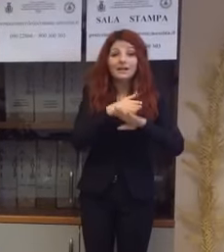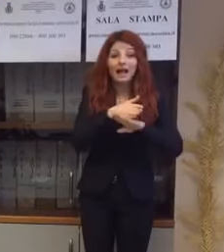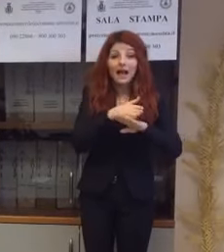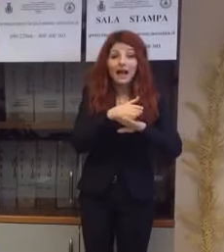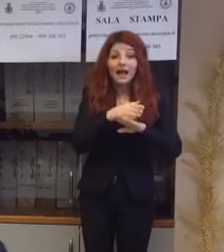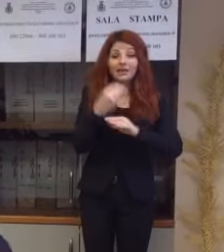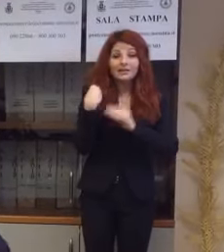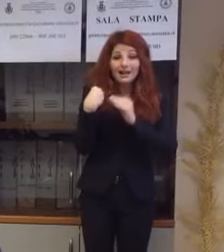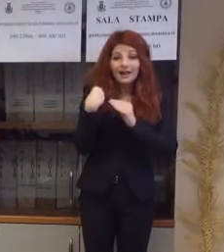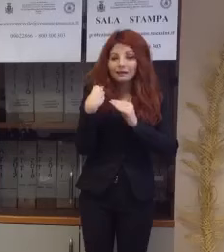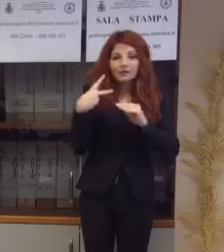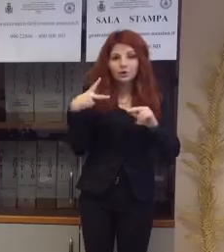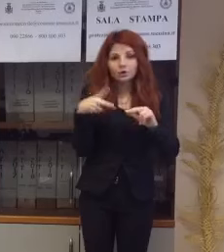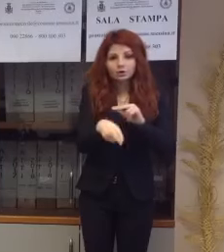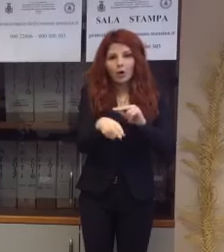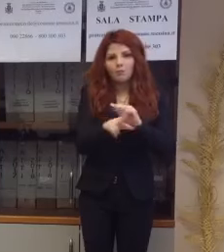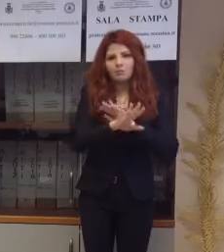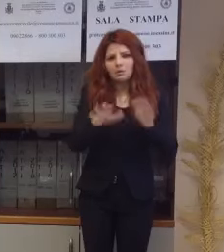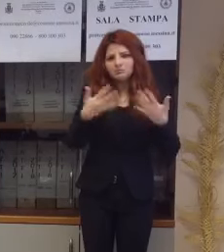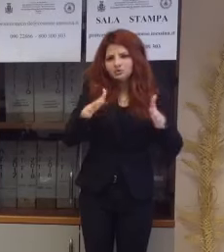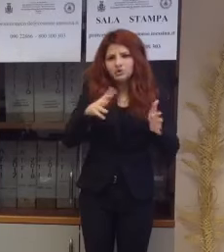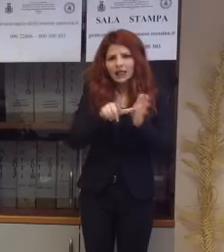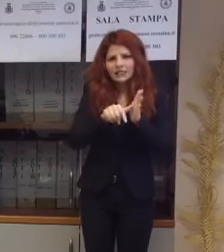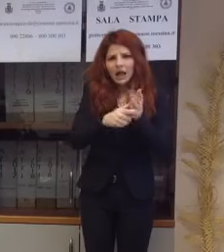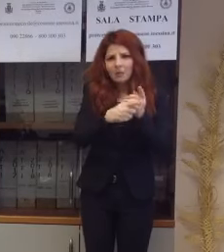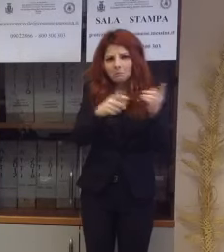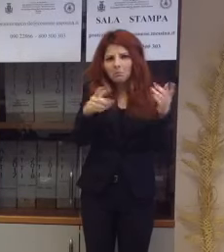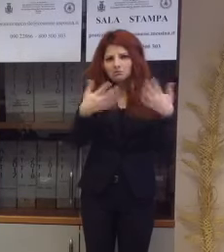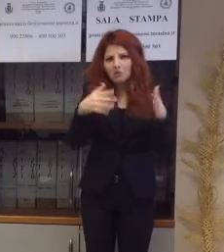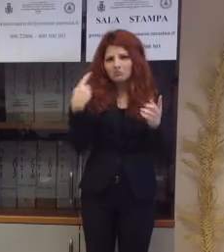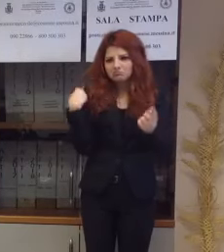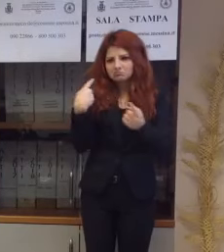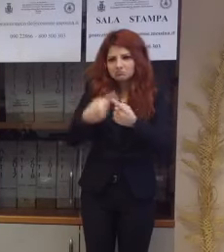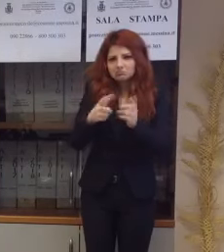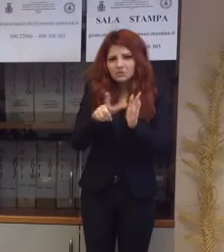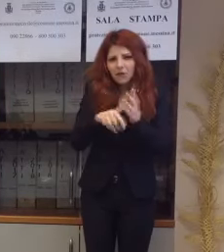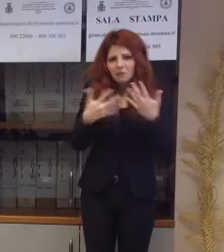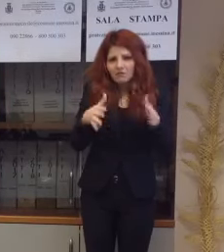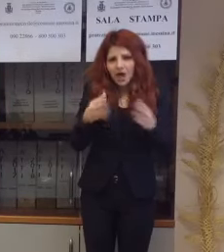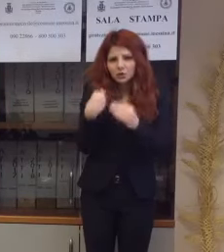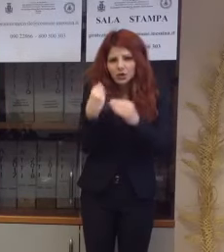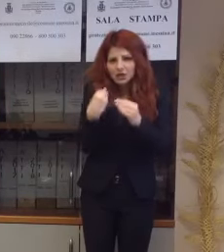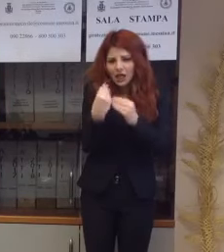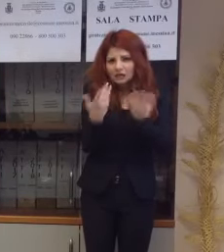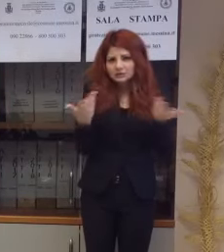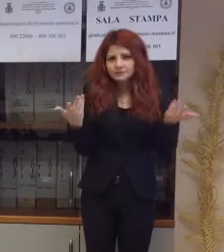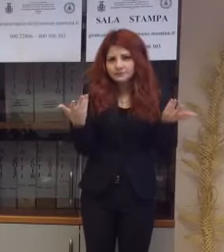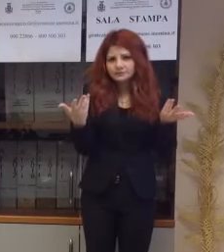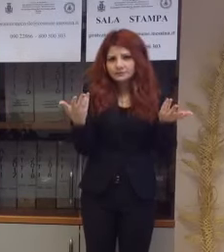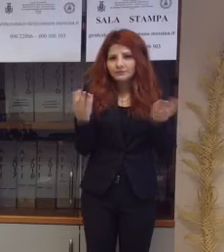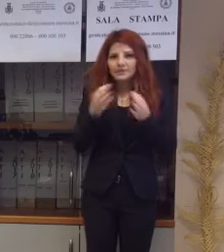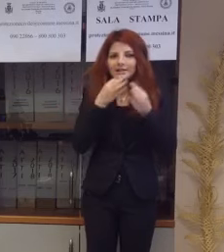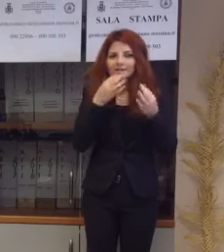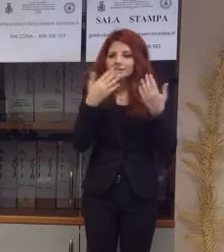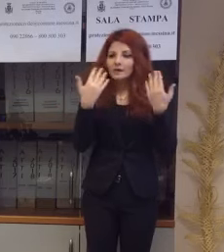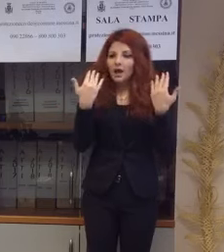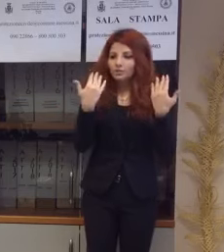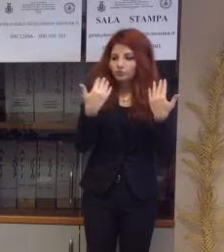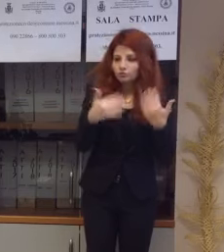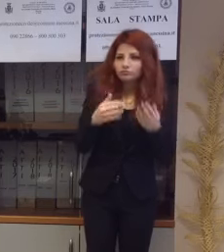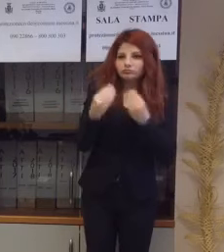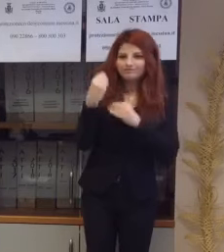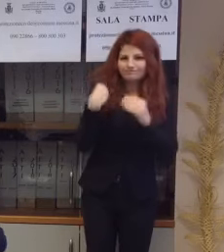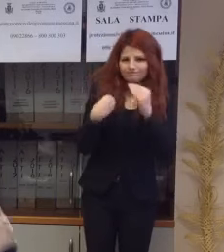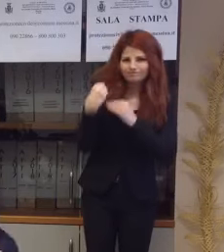Anche perché il tempo l'avete avuto. Cosa significa questo? Significa che tutte quelle che sono state incamerate ci fermiamo e comunque ci servirà